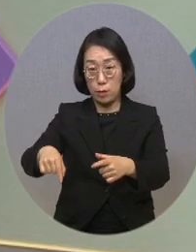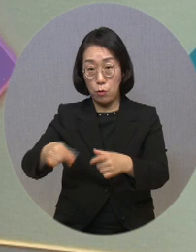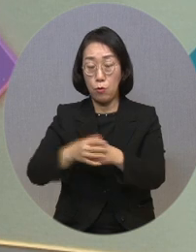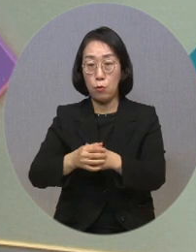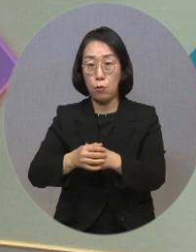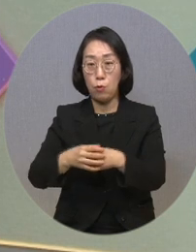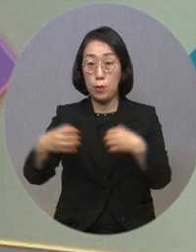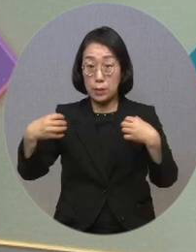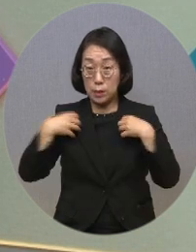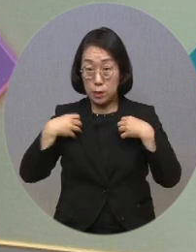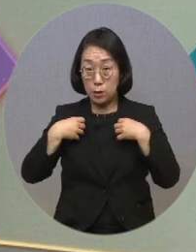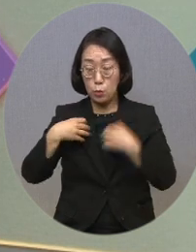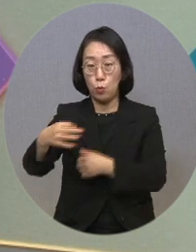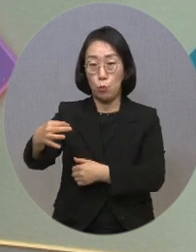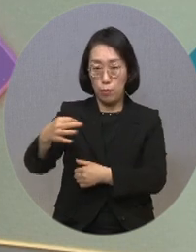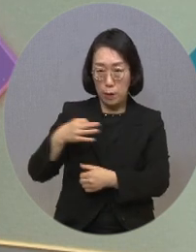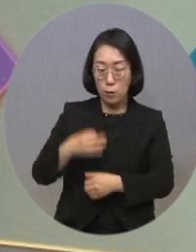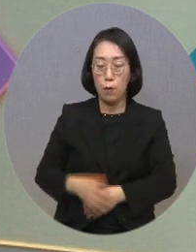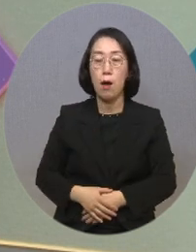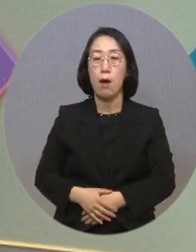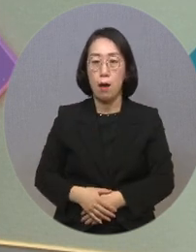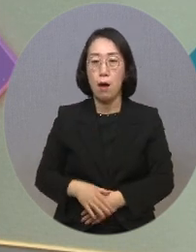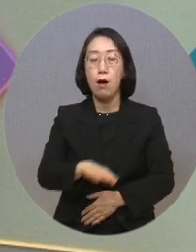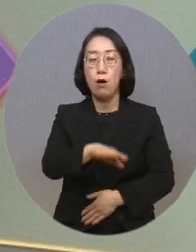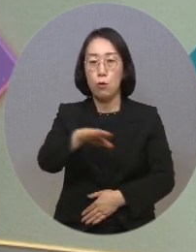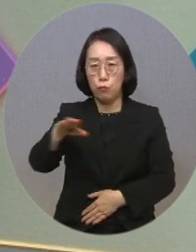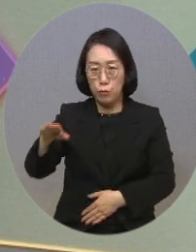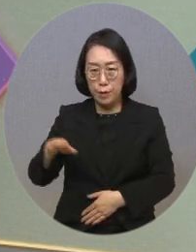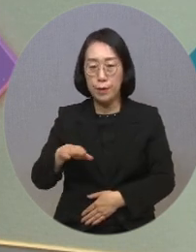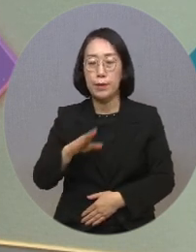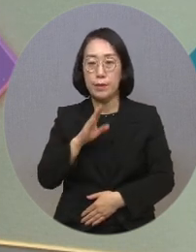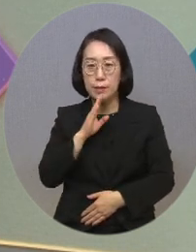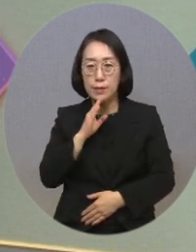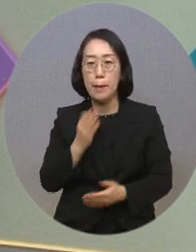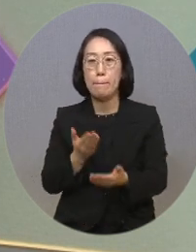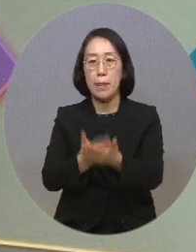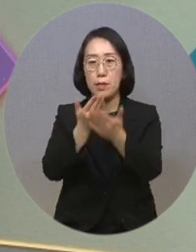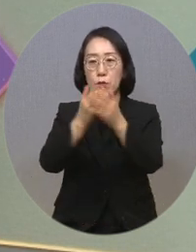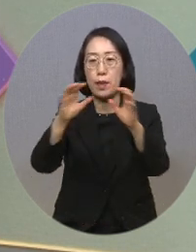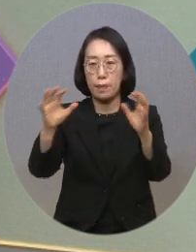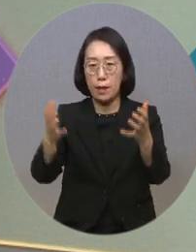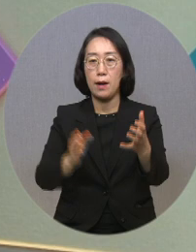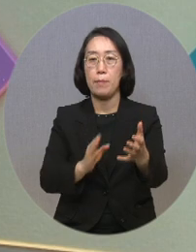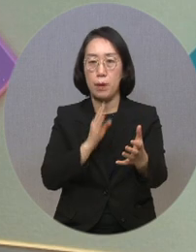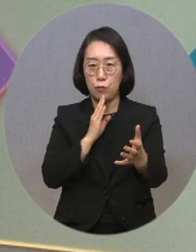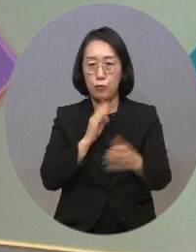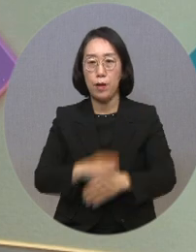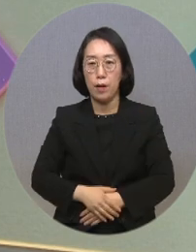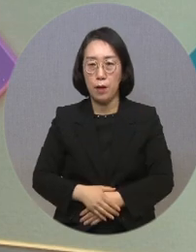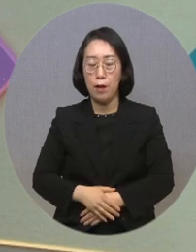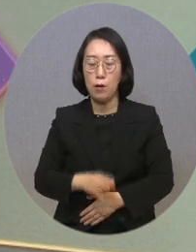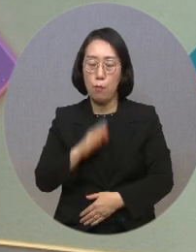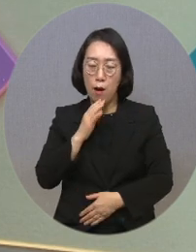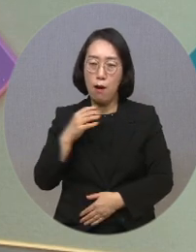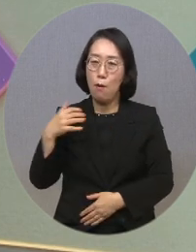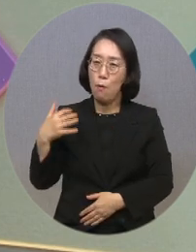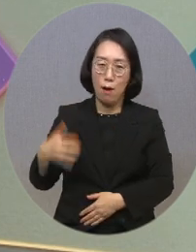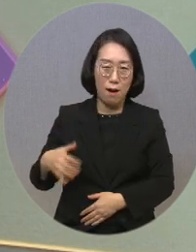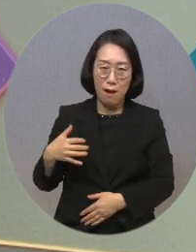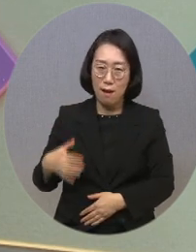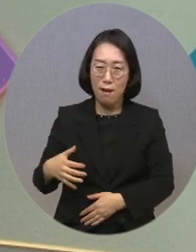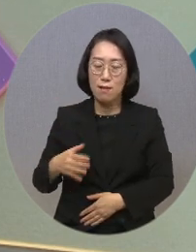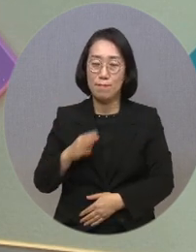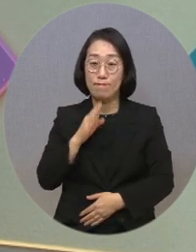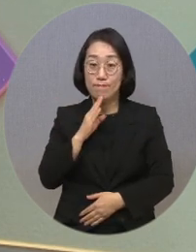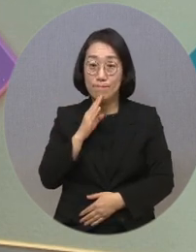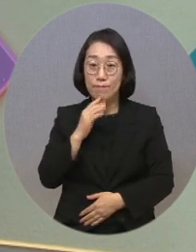인해서 우리나라가 이제 선진국 대열의 반열에 올라섰구나. 네. 참 우리는 대단한 나라구나. 그런